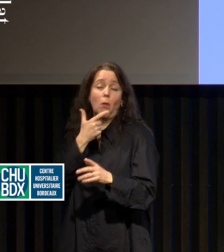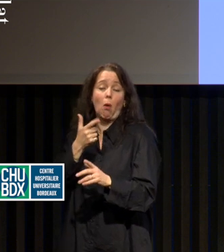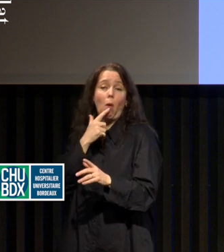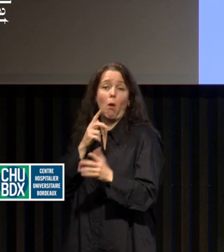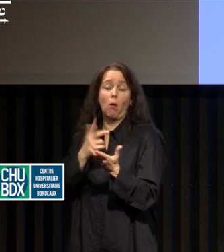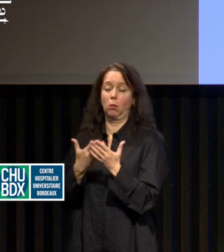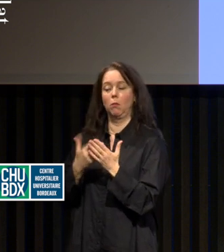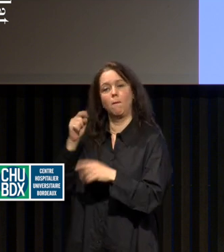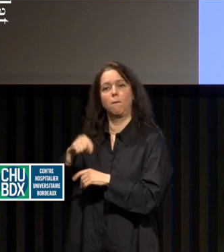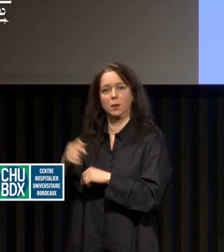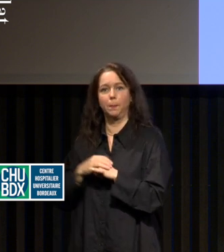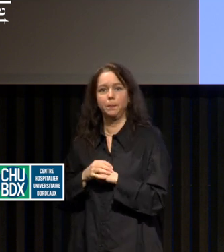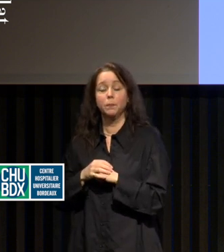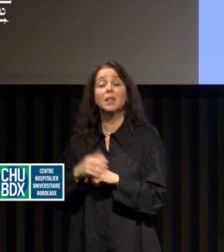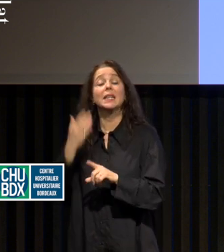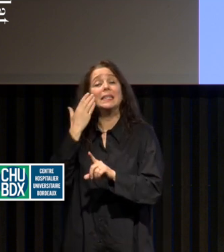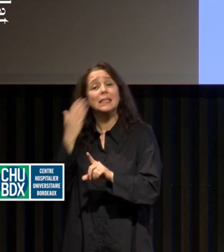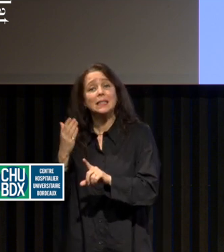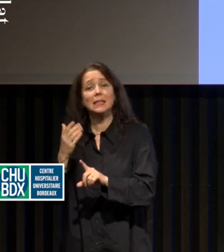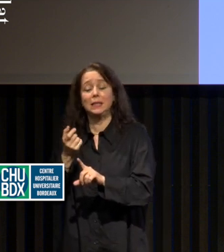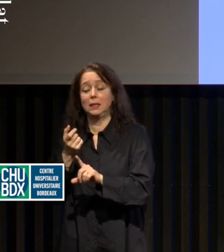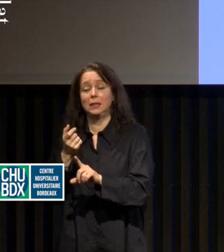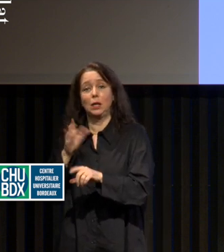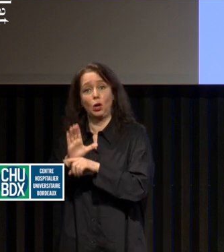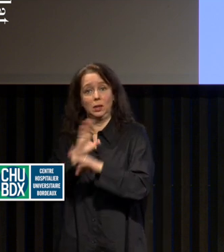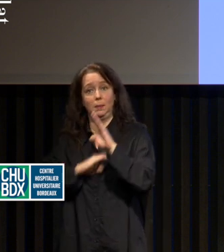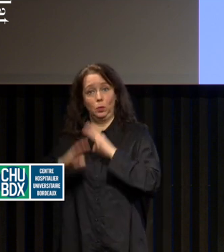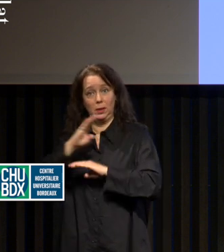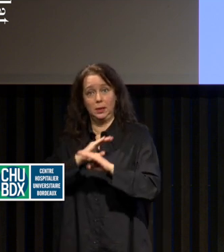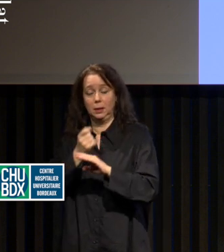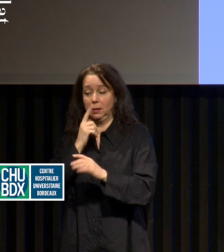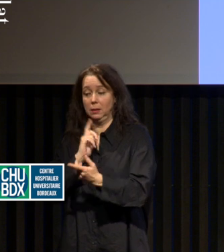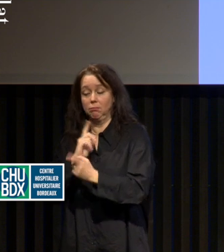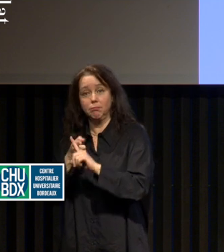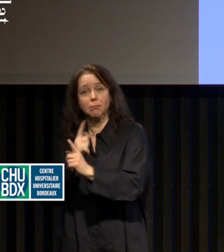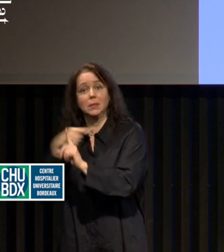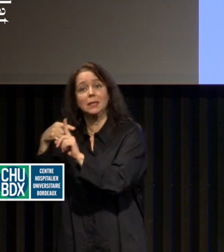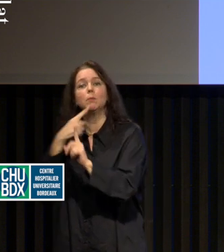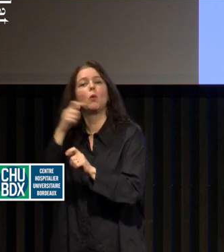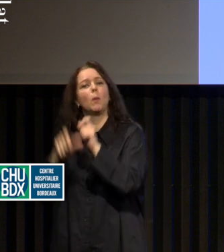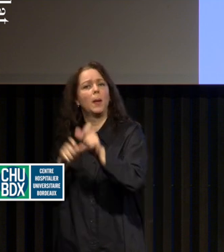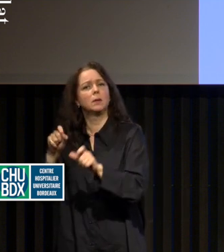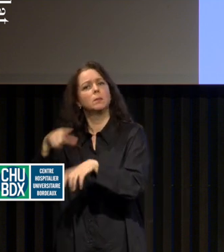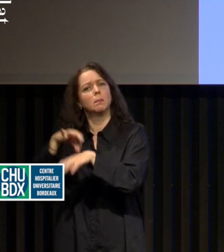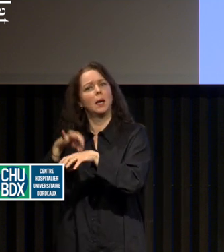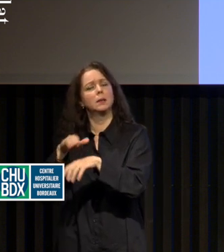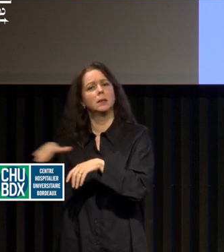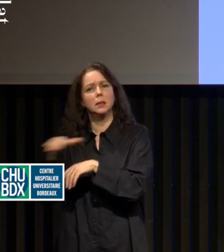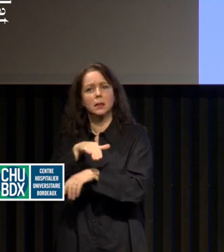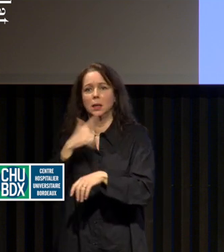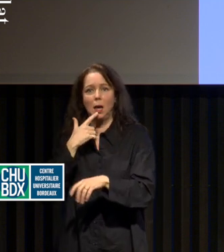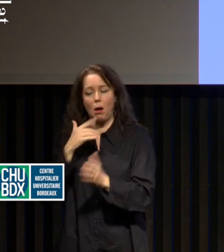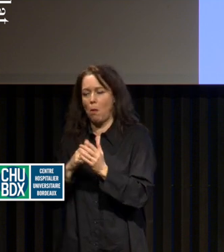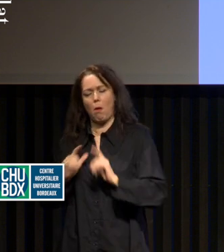traitement avec un antibiotique censé être ciblé sur le Clostridium difficile chez les patients qui ont une colite récidivante et qui n'arrivent pas à se débarrasser de